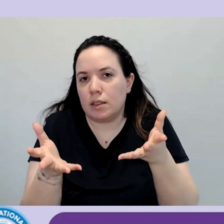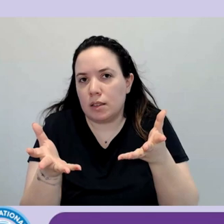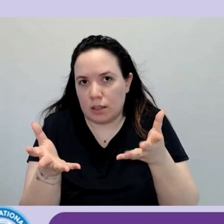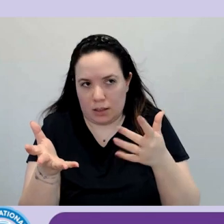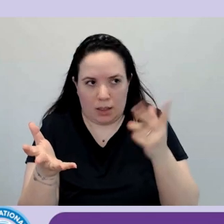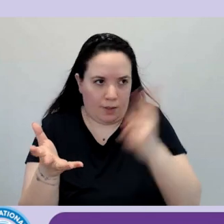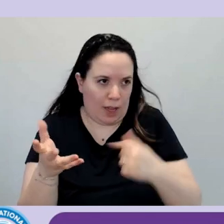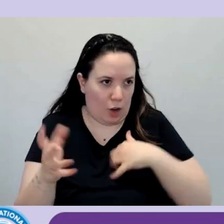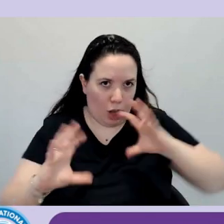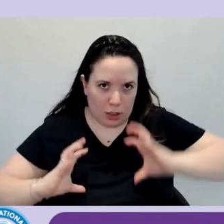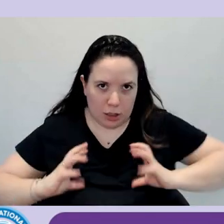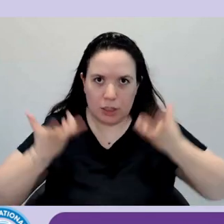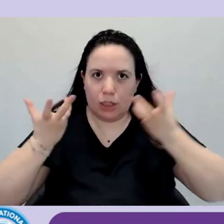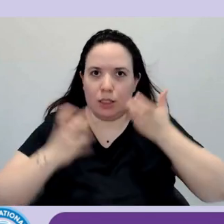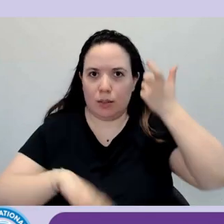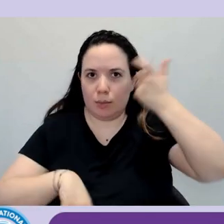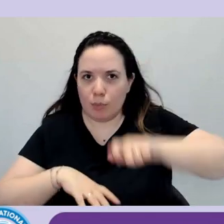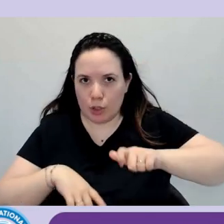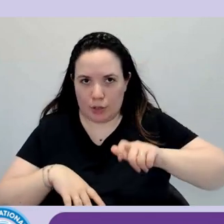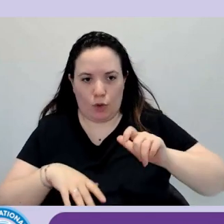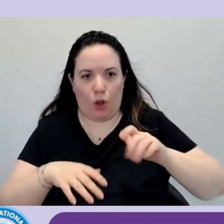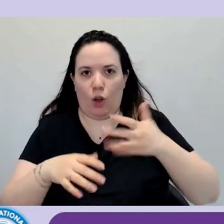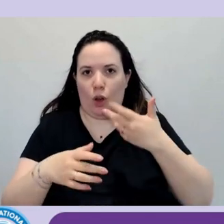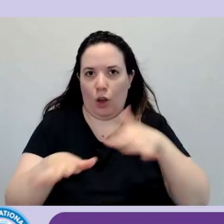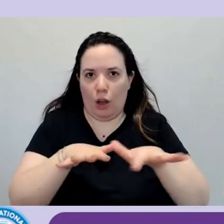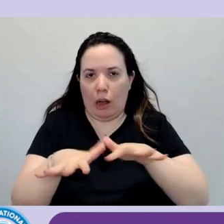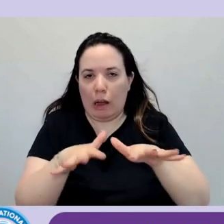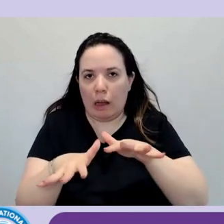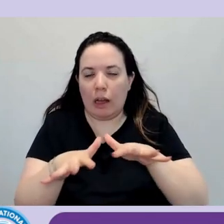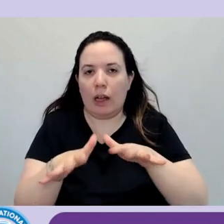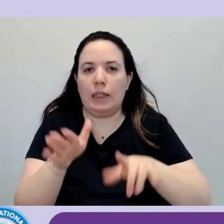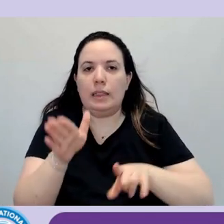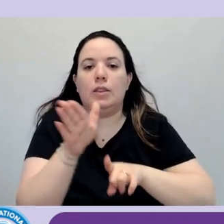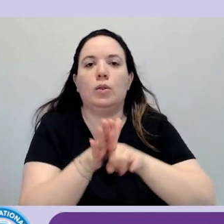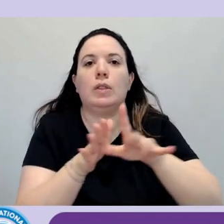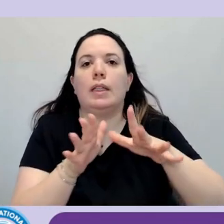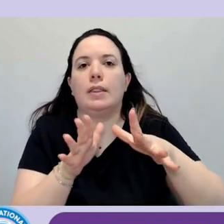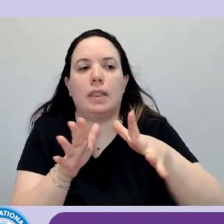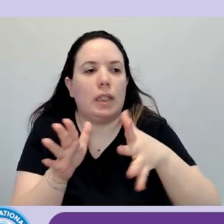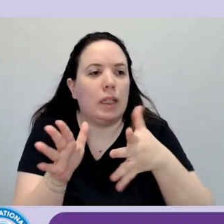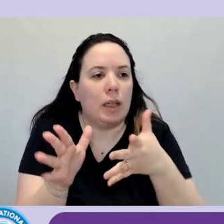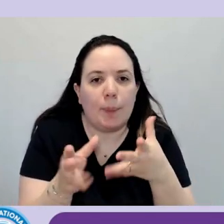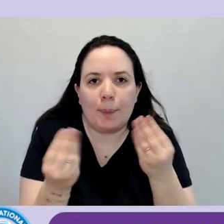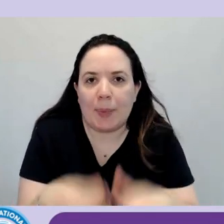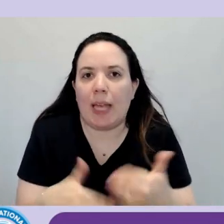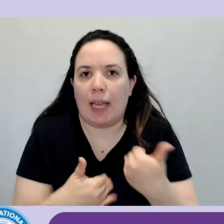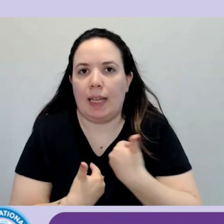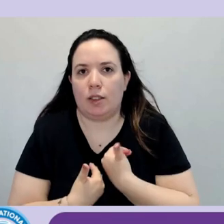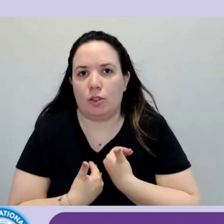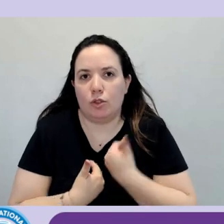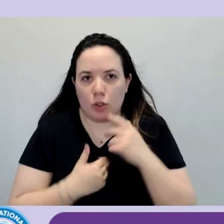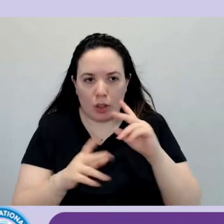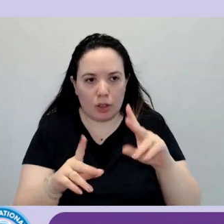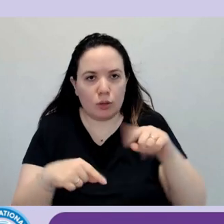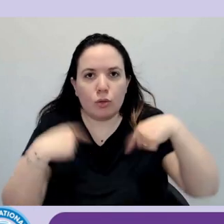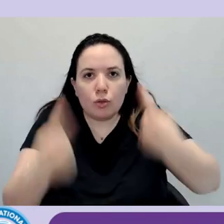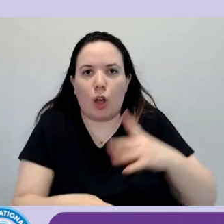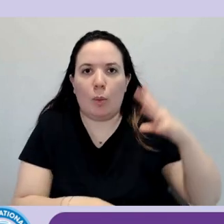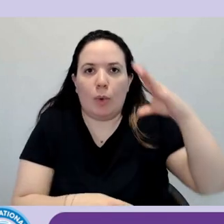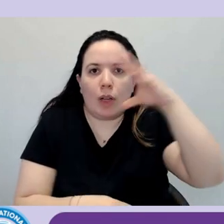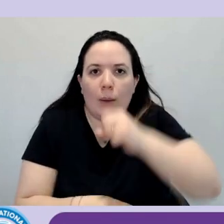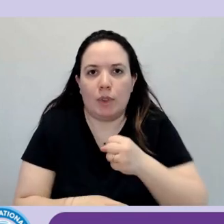arrabbio perché magari sto facendo una cosa però poi quando cerco di arrivare al risultato me Mi accorgo dopo che la sessione è scaduta